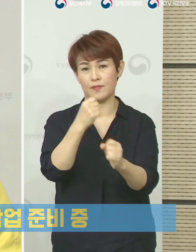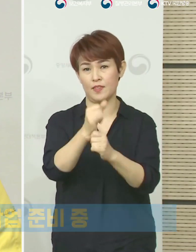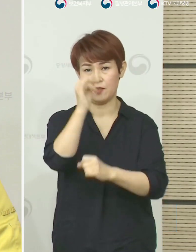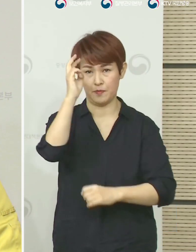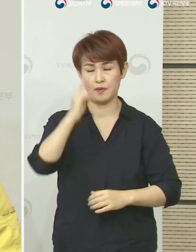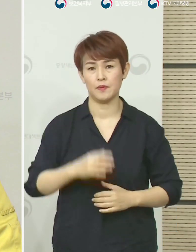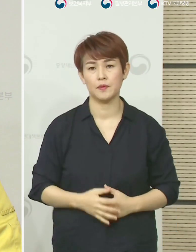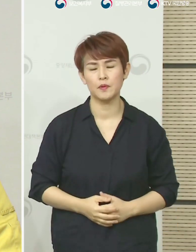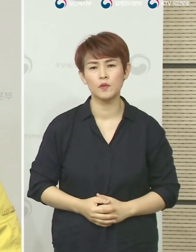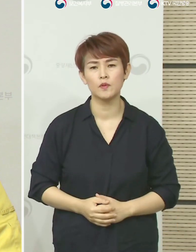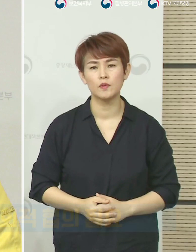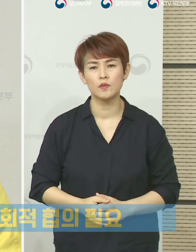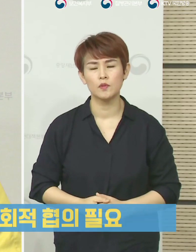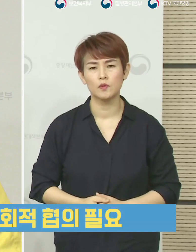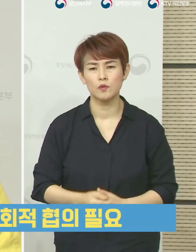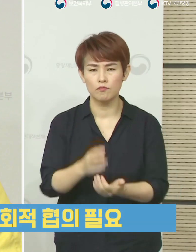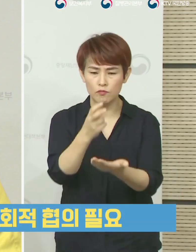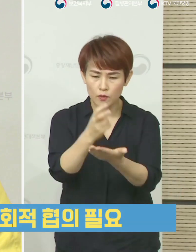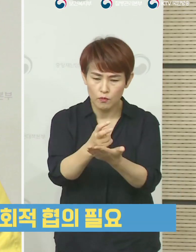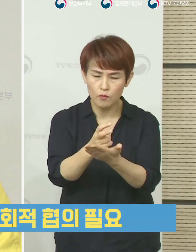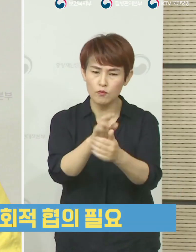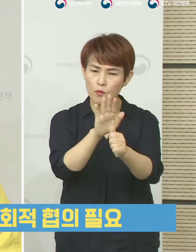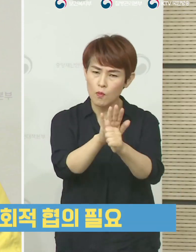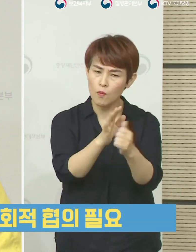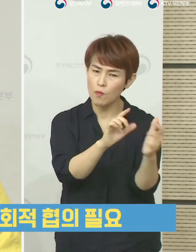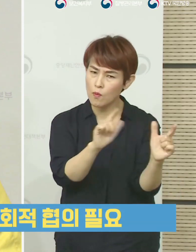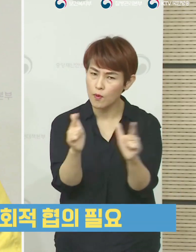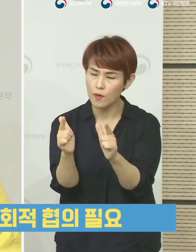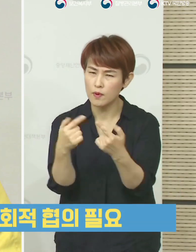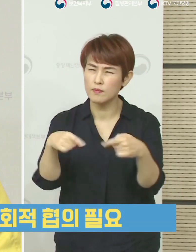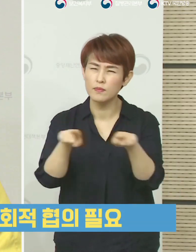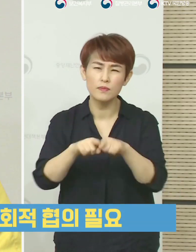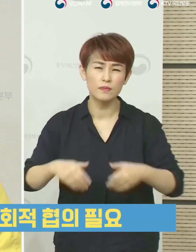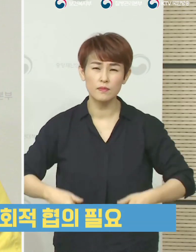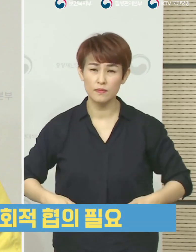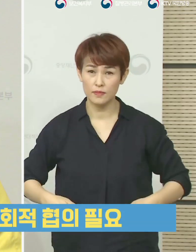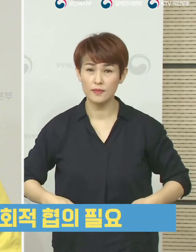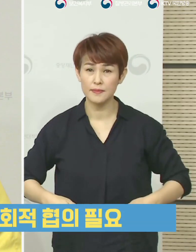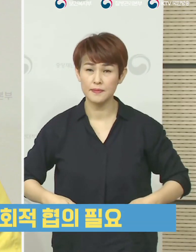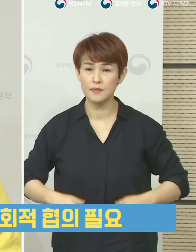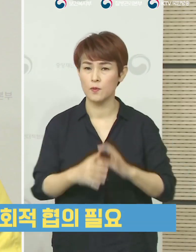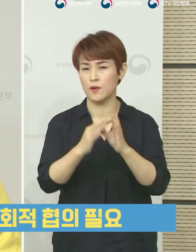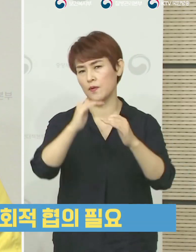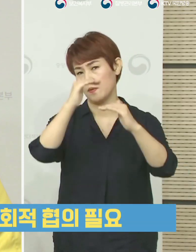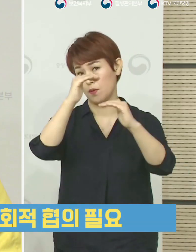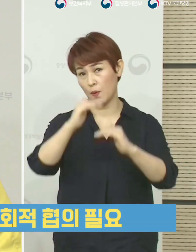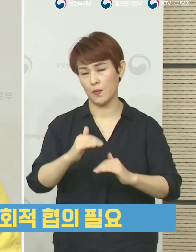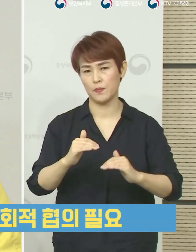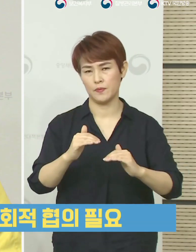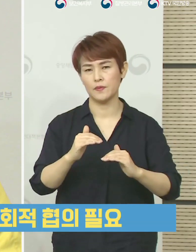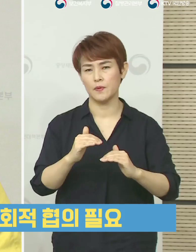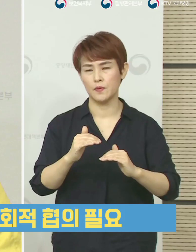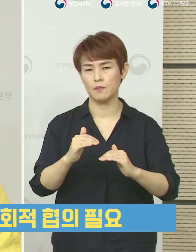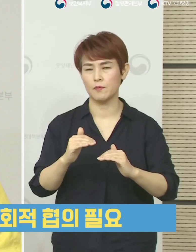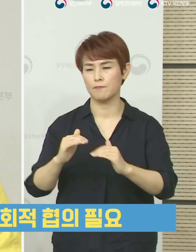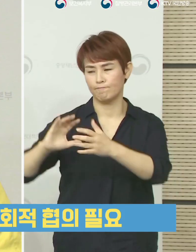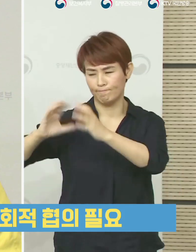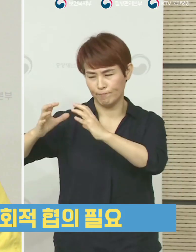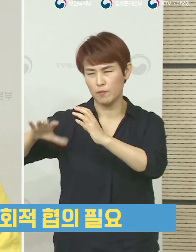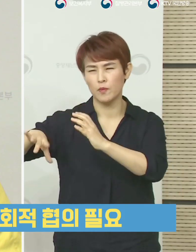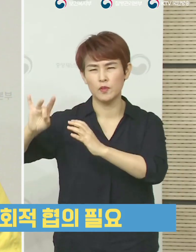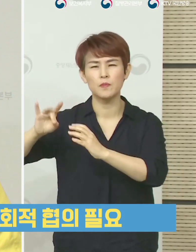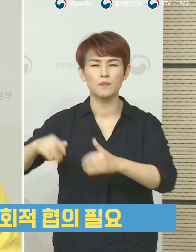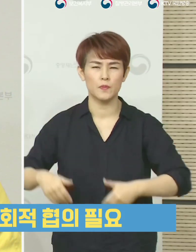있습니다. 또한 여러 가지 어떤 제도적인 어떤 지원 방안들도 같이 뒤따라야 되기 때문에 이것과 관련되어서는 사회적인 어떤 협의가